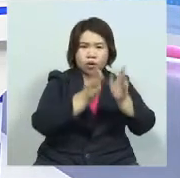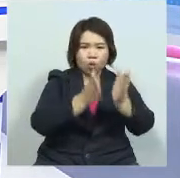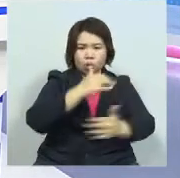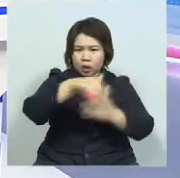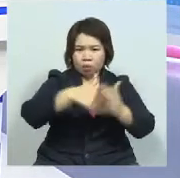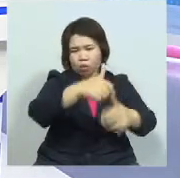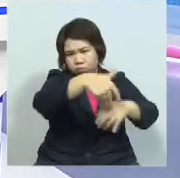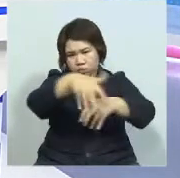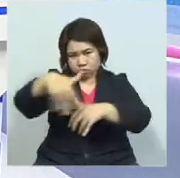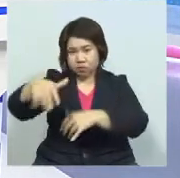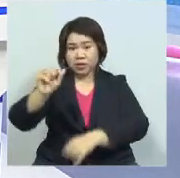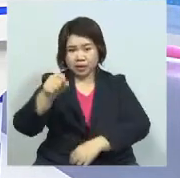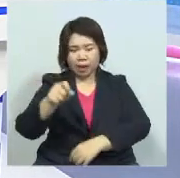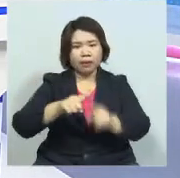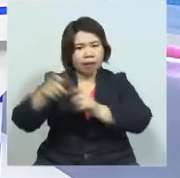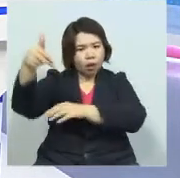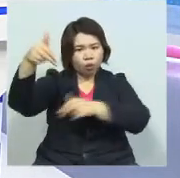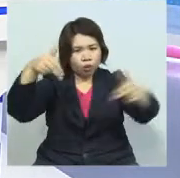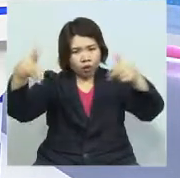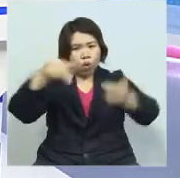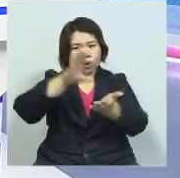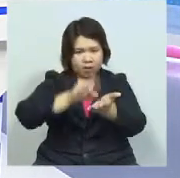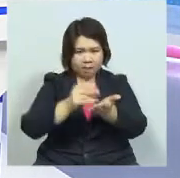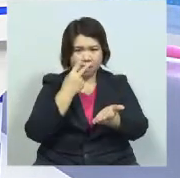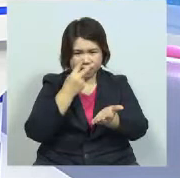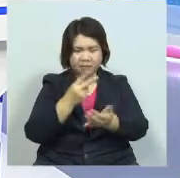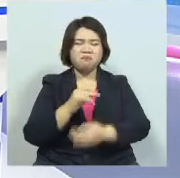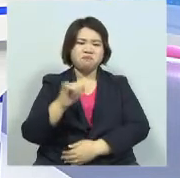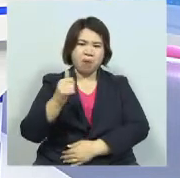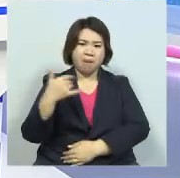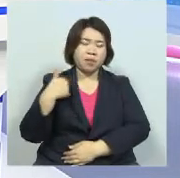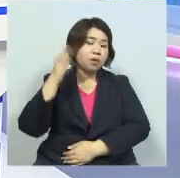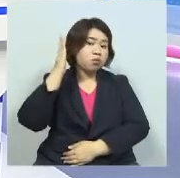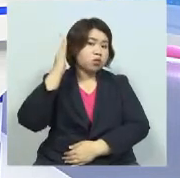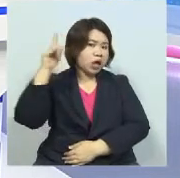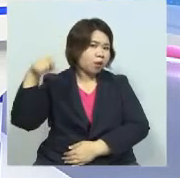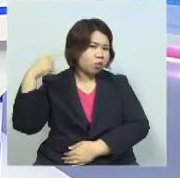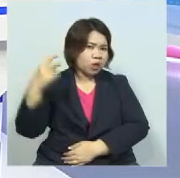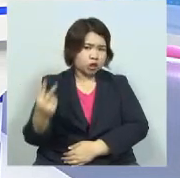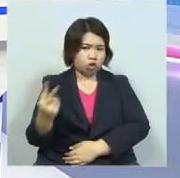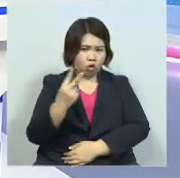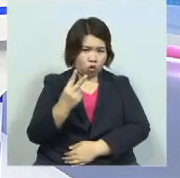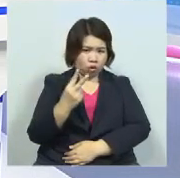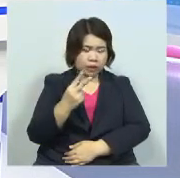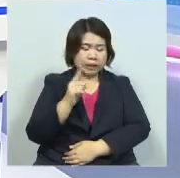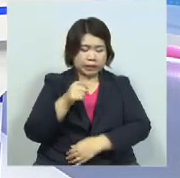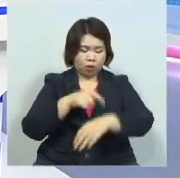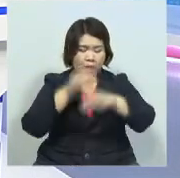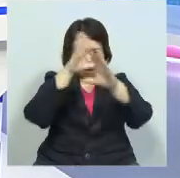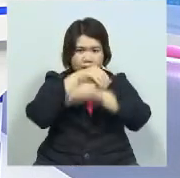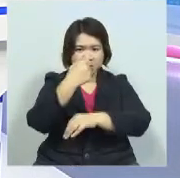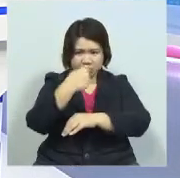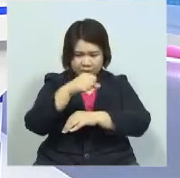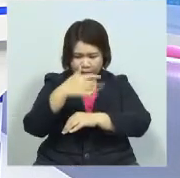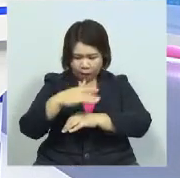กแต่มีกล้องวงจรปิดบันทึกภาพไว้ได้ด้วยเขาสันนิษฐานว่าน่าจะเป็นชายหญิง2คนเข้ามาตอนกลางคืนหลังจาก4ทุ่ม